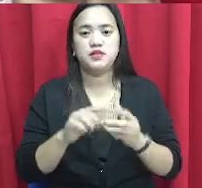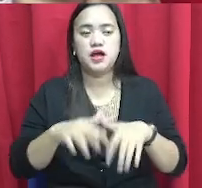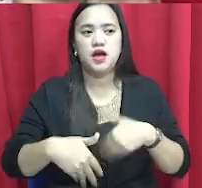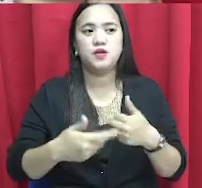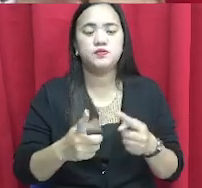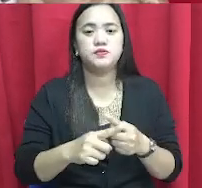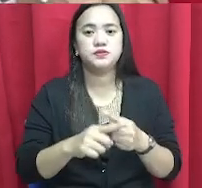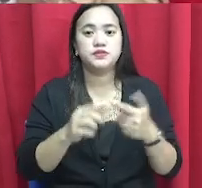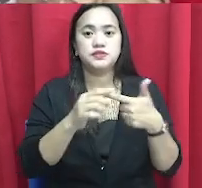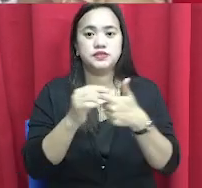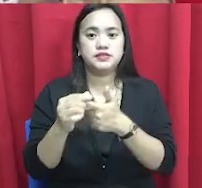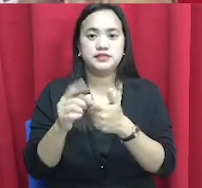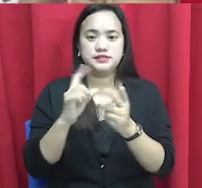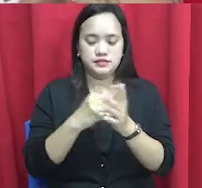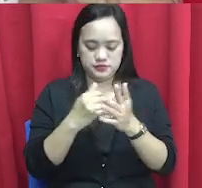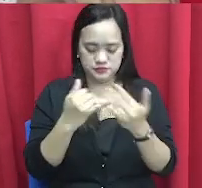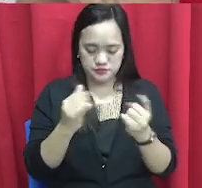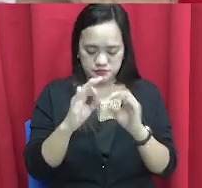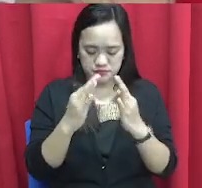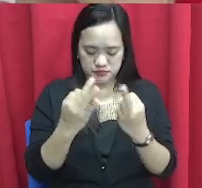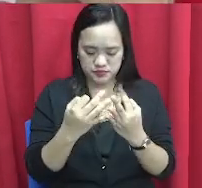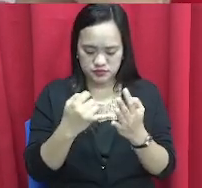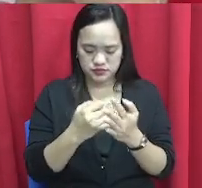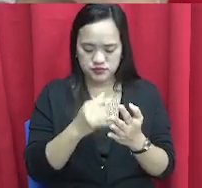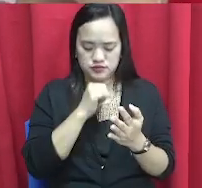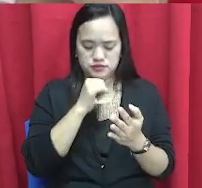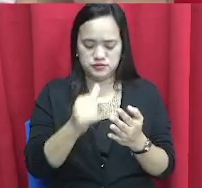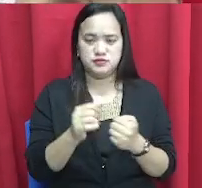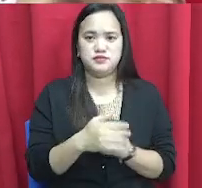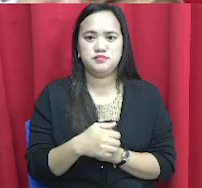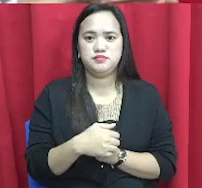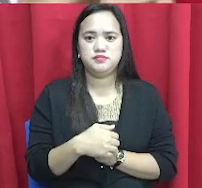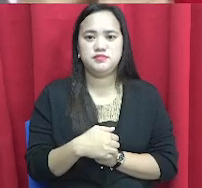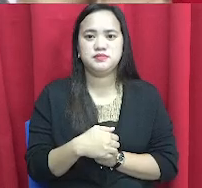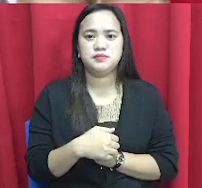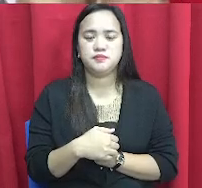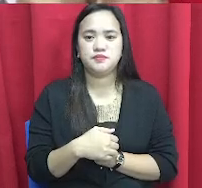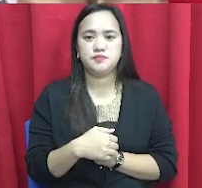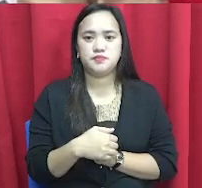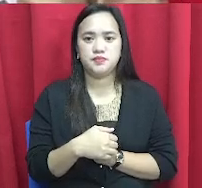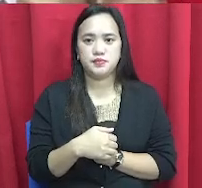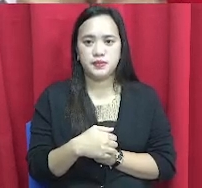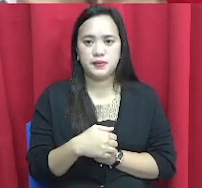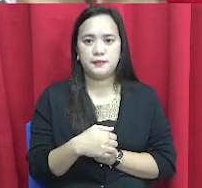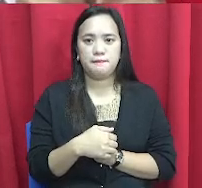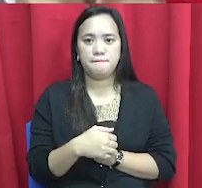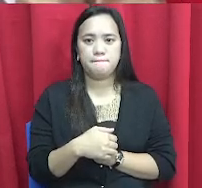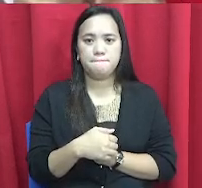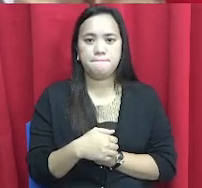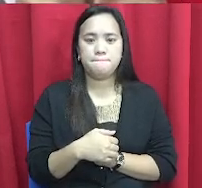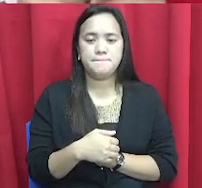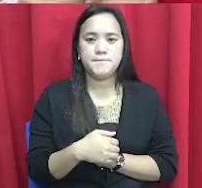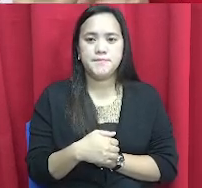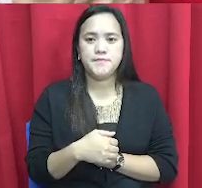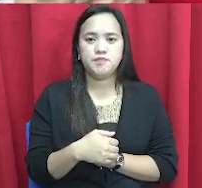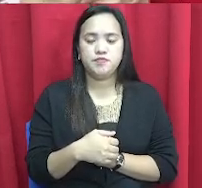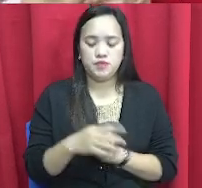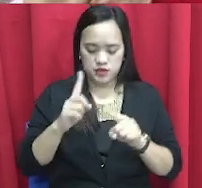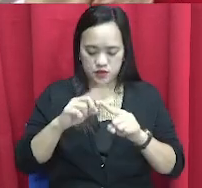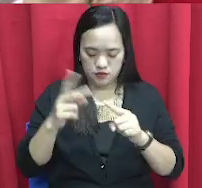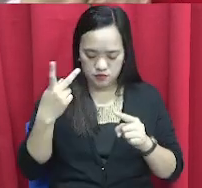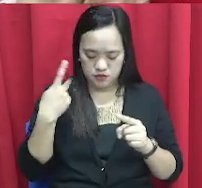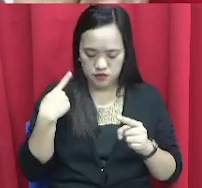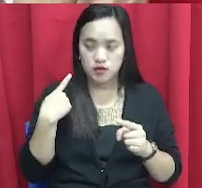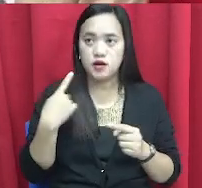birong bagay eh Hindi ito hindi hindi hindi ikaw yung dating binatil yon na wala kang ibang iniisip kundi sarili mo at